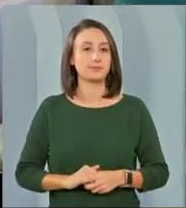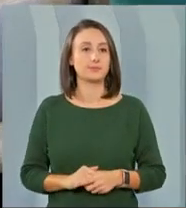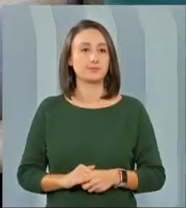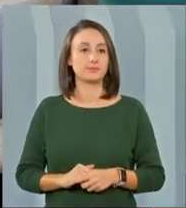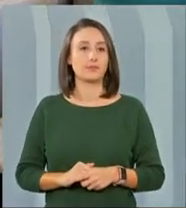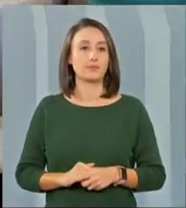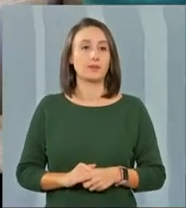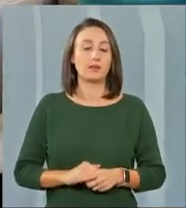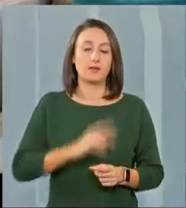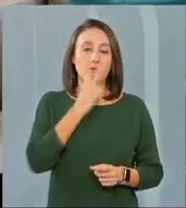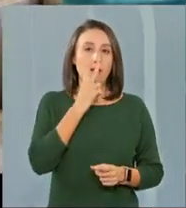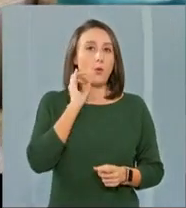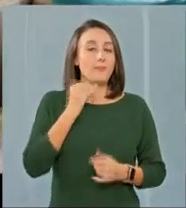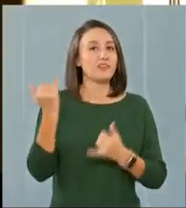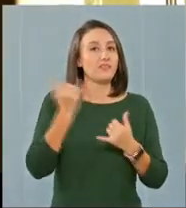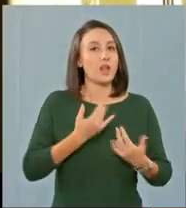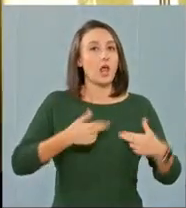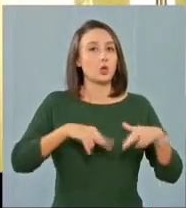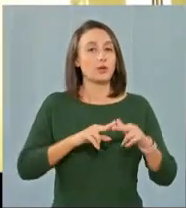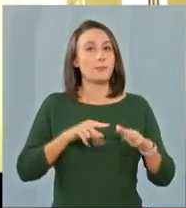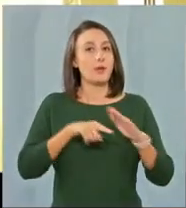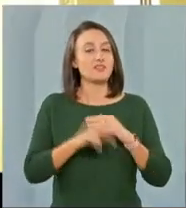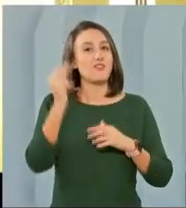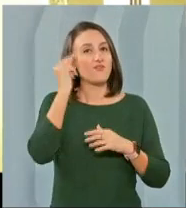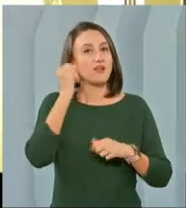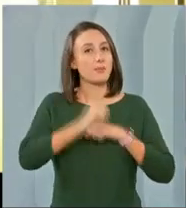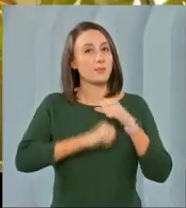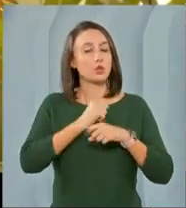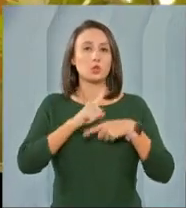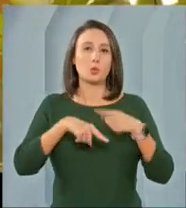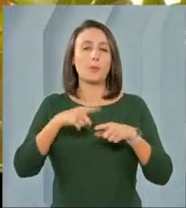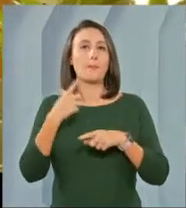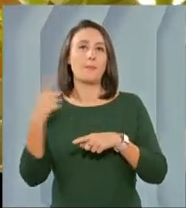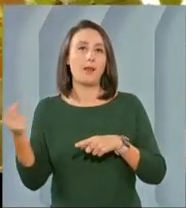Pe de altă parte, vedem că acești oameni care vin în țara noastră învață meserie, după care aleg